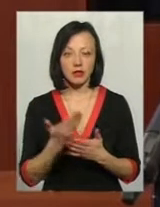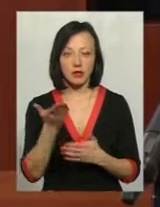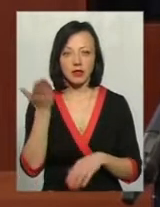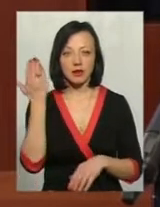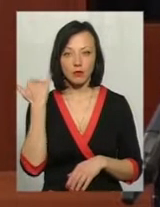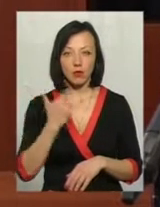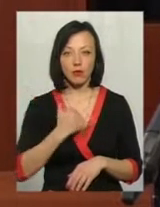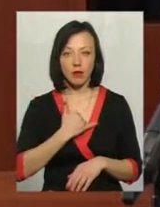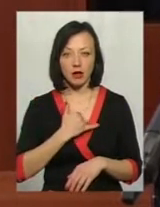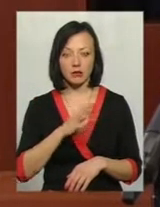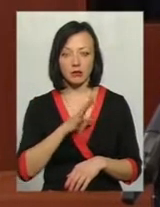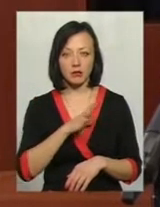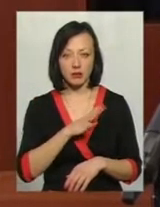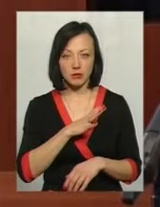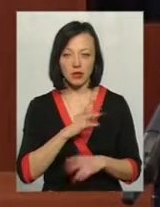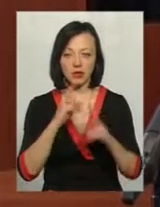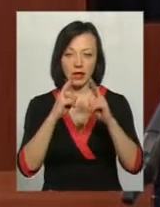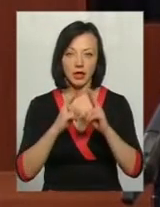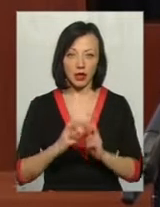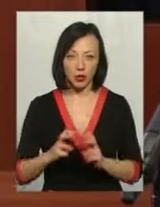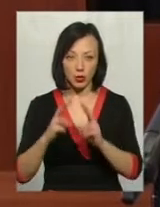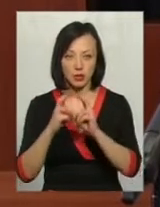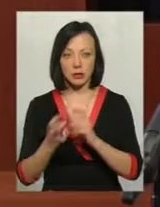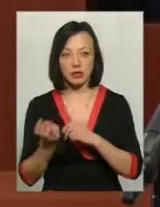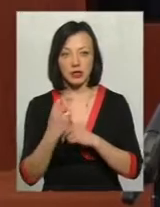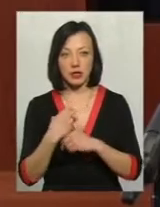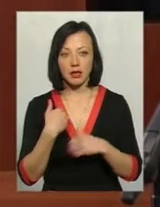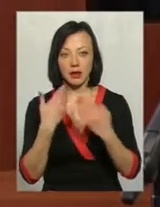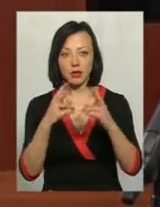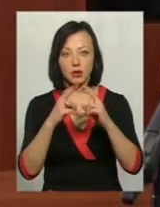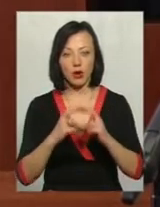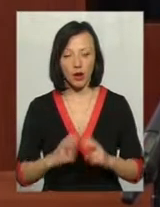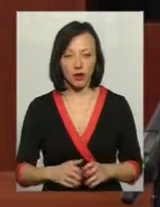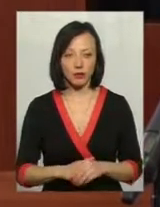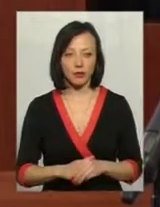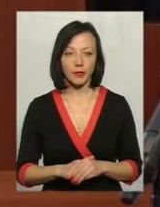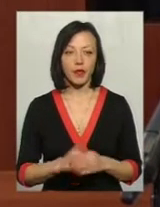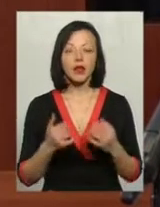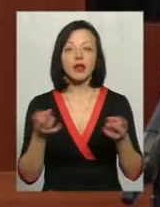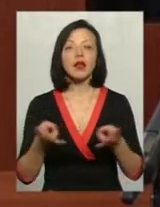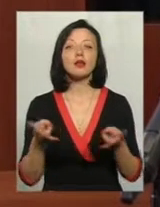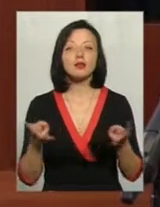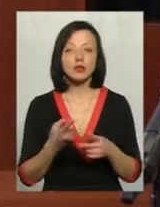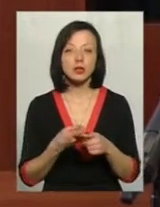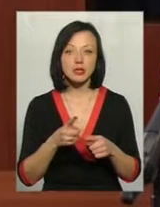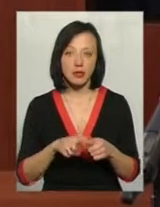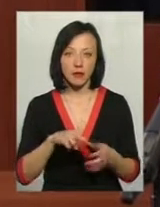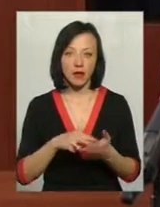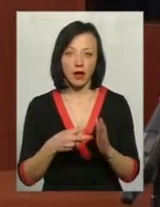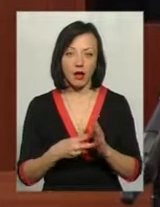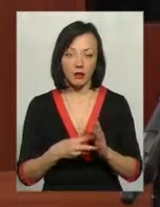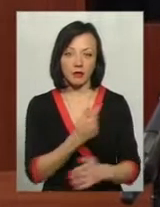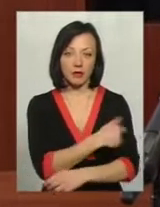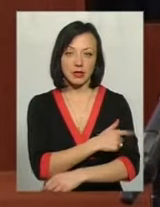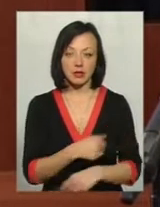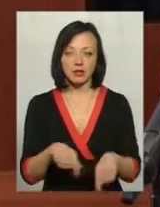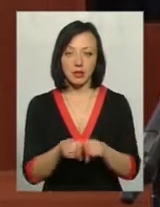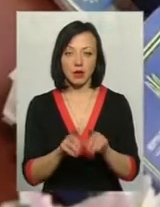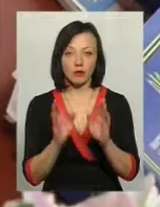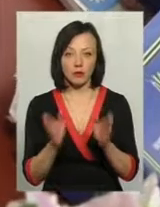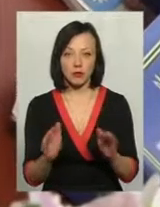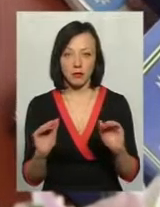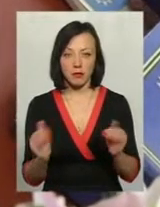давно у мене були на діагностиці, прийдіть, я вас огляну. Для чого це? Це є планова медицина, таким чином ми